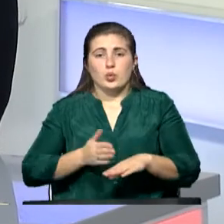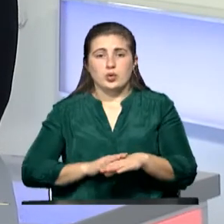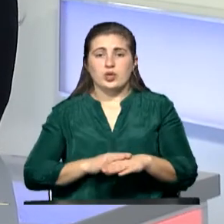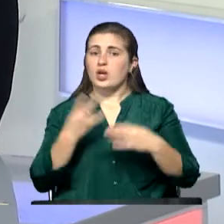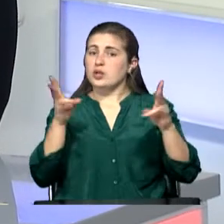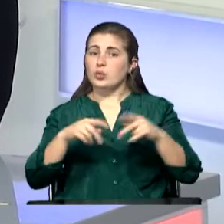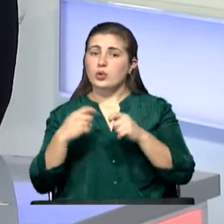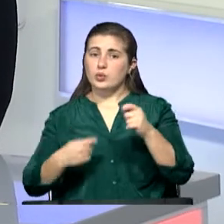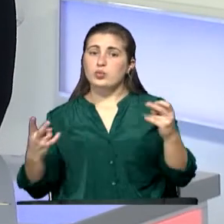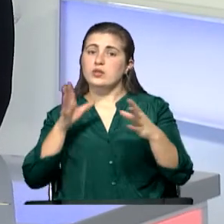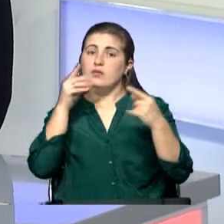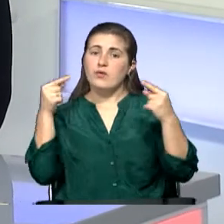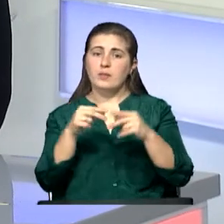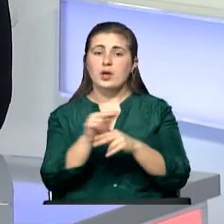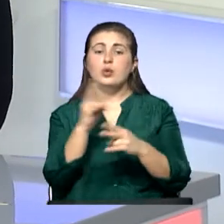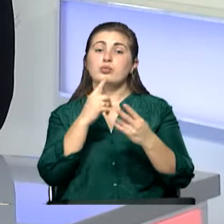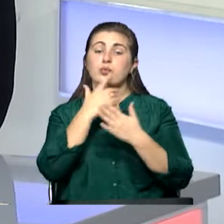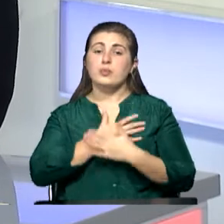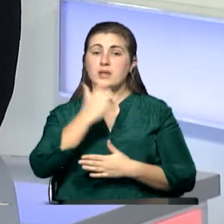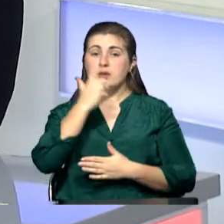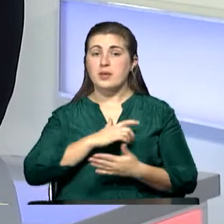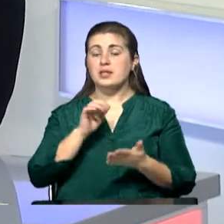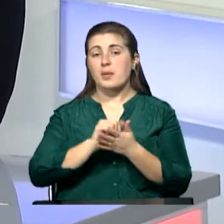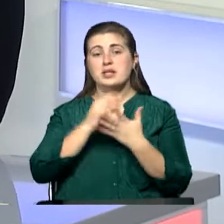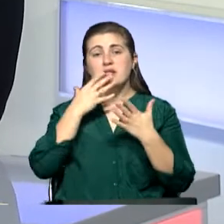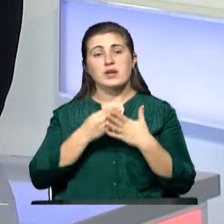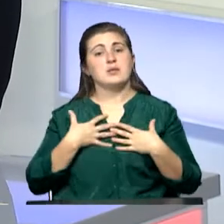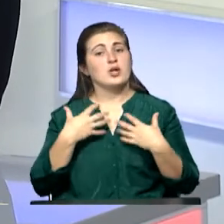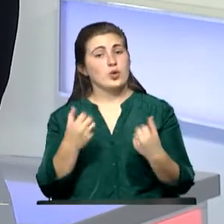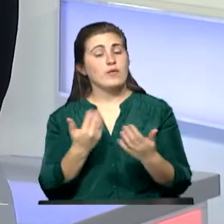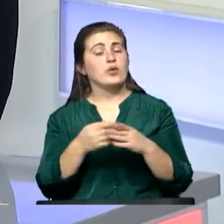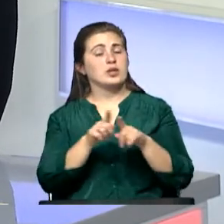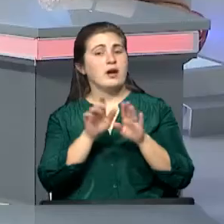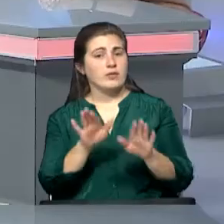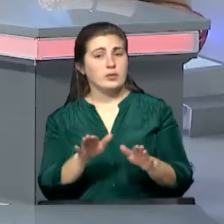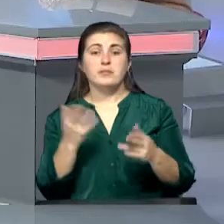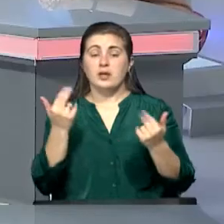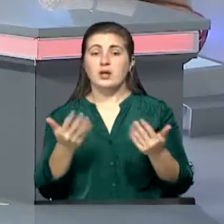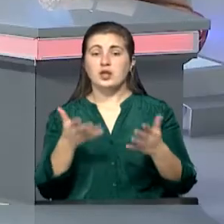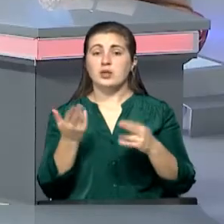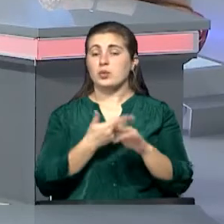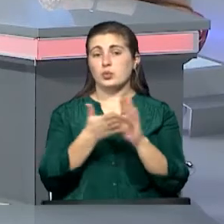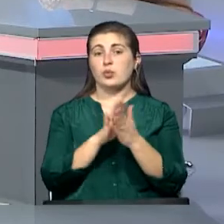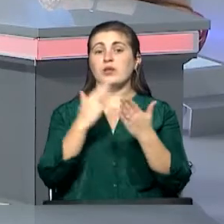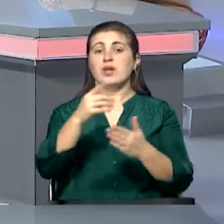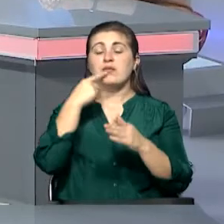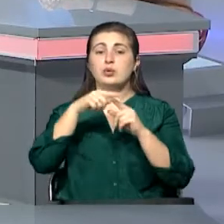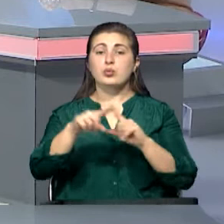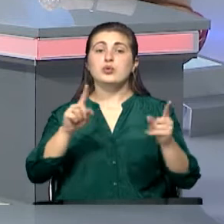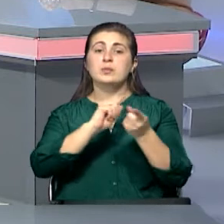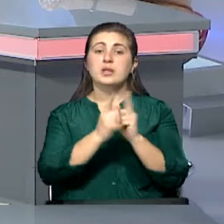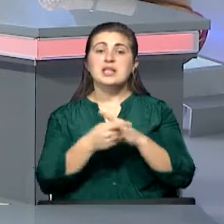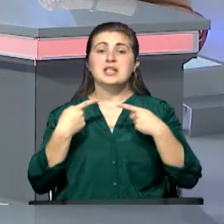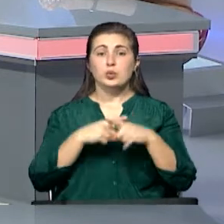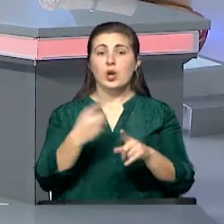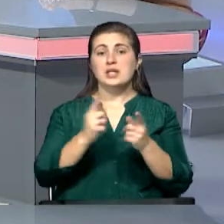тянуть, нужно своевременно действительно. Нужно любить себя и заниматься своим здоровьем. Вот так вот. Безусловно, вы говорили о том, что изменились технологии, они